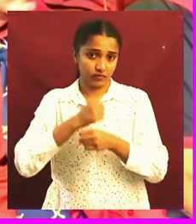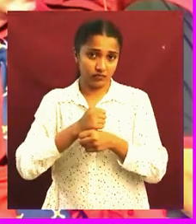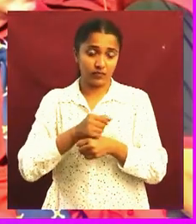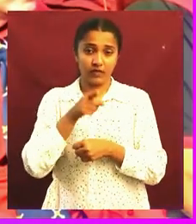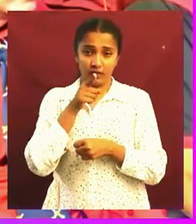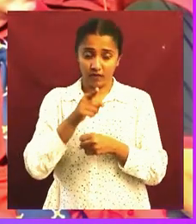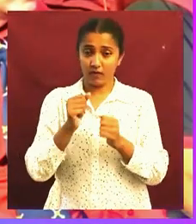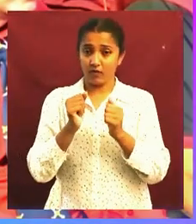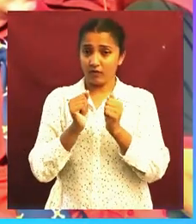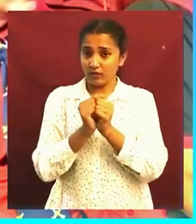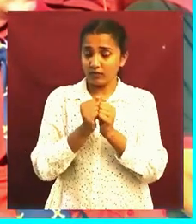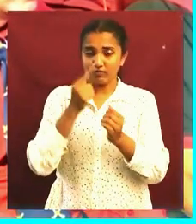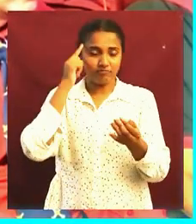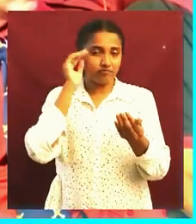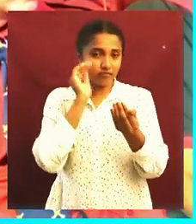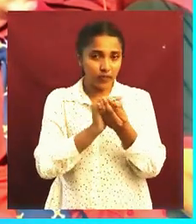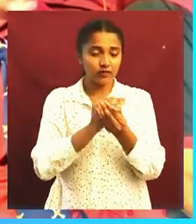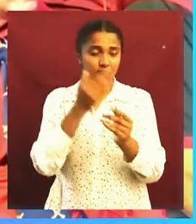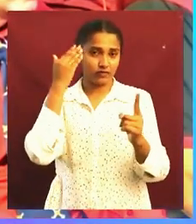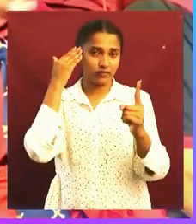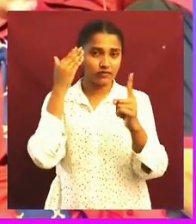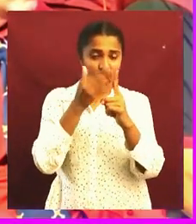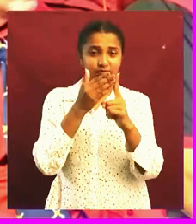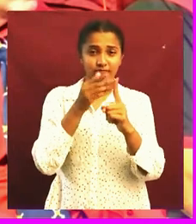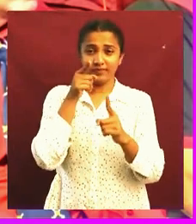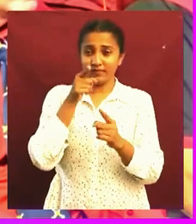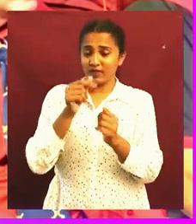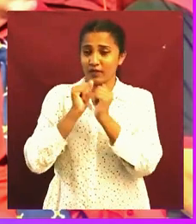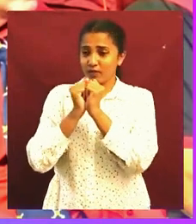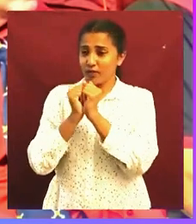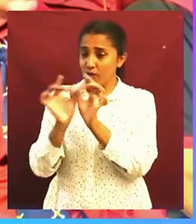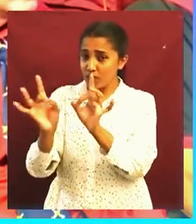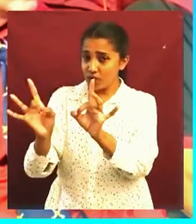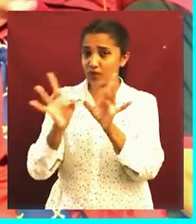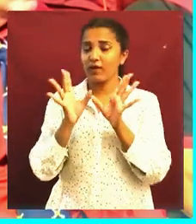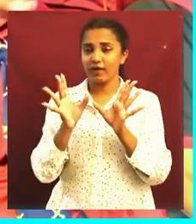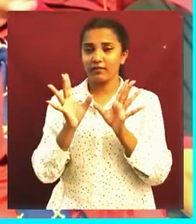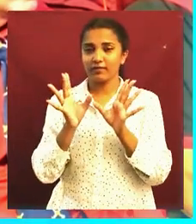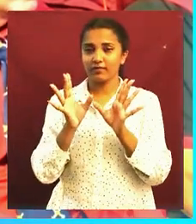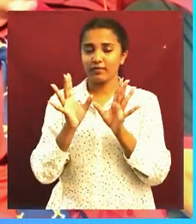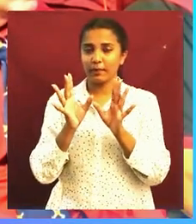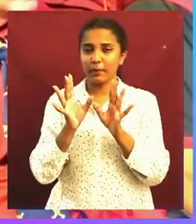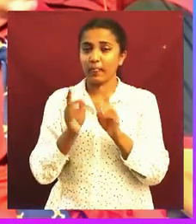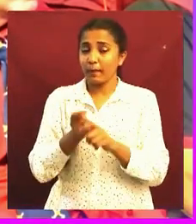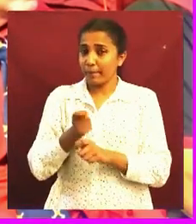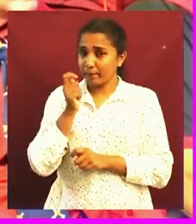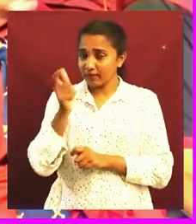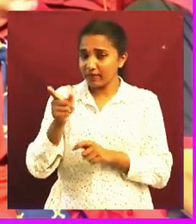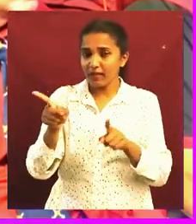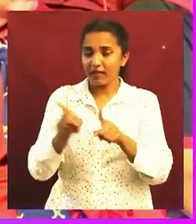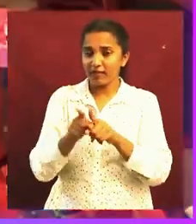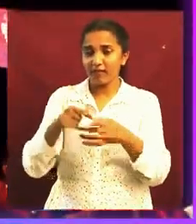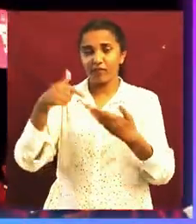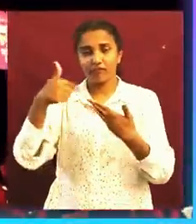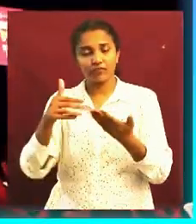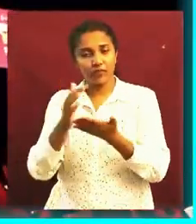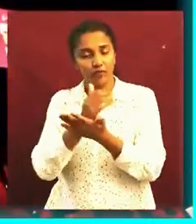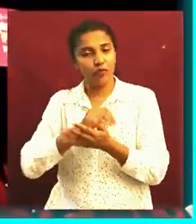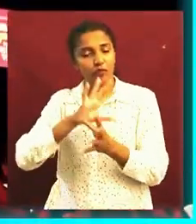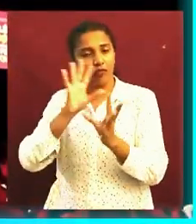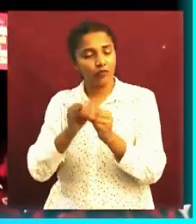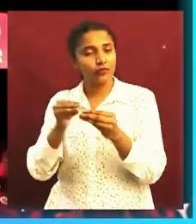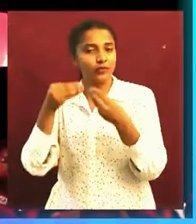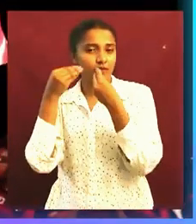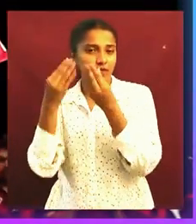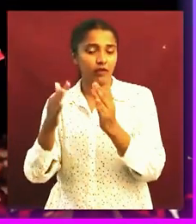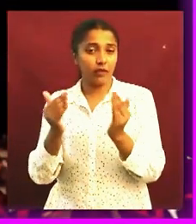ඒ වෘත්තිමය ශ්‍රමය ආරක්ෂා කර ගැනීම සඳහා ඔවුන්ගේ වෘත්තියට සරිලන දීමනාවන් වරප්‍රසාද තවත්